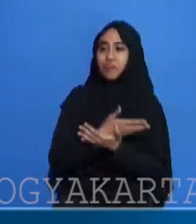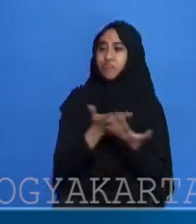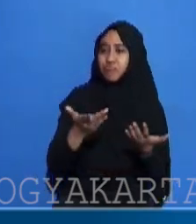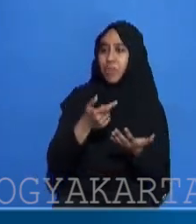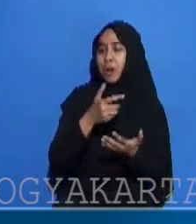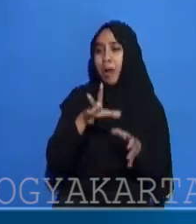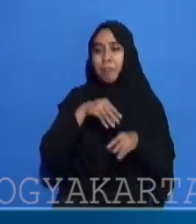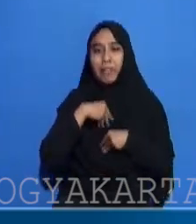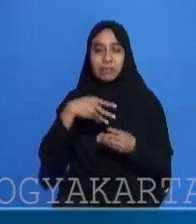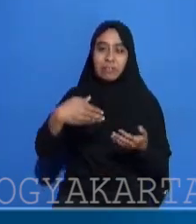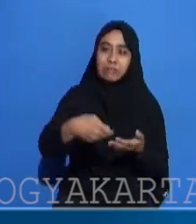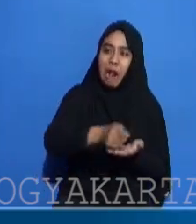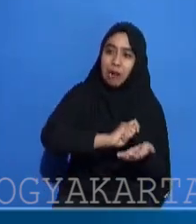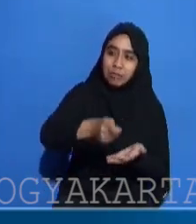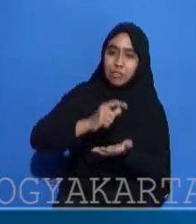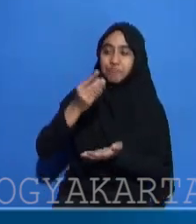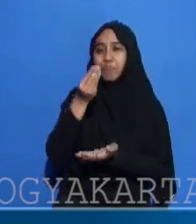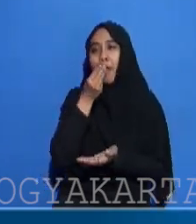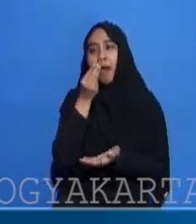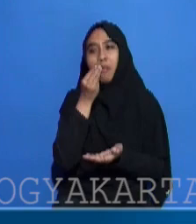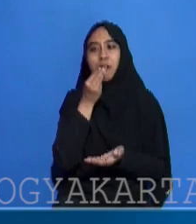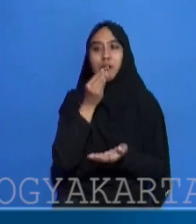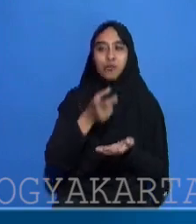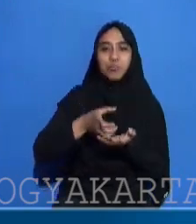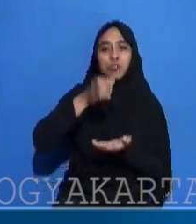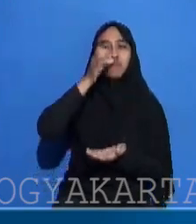nasi, lauk, lengkap hingga minumannya.